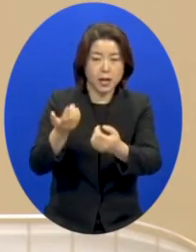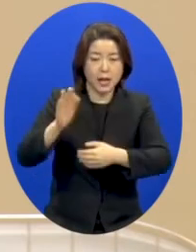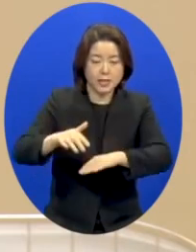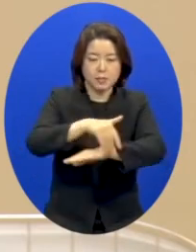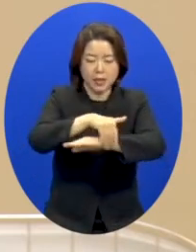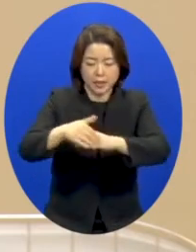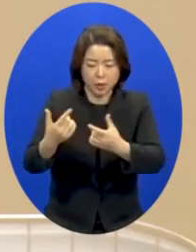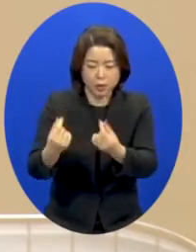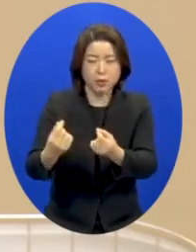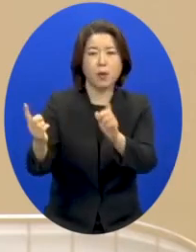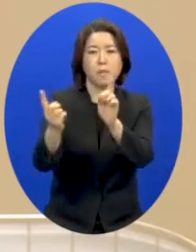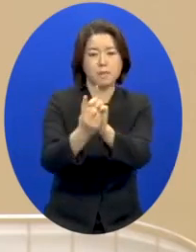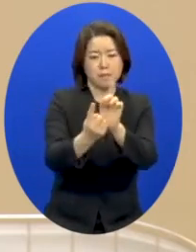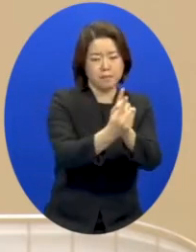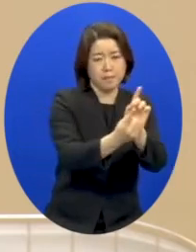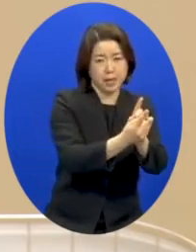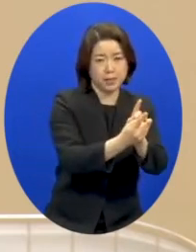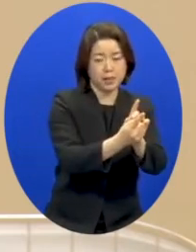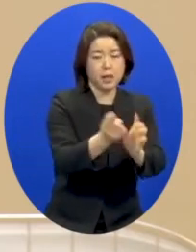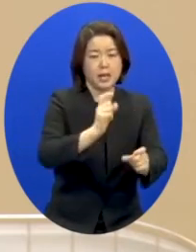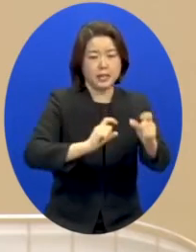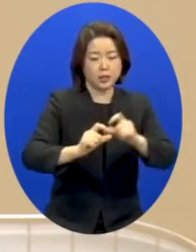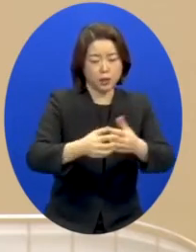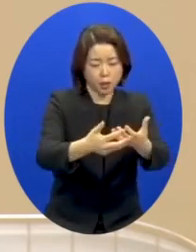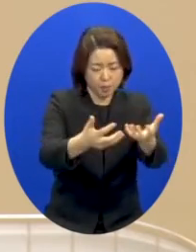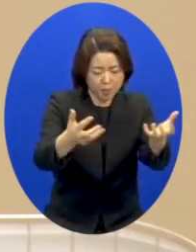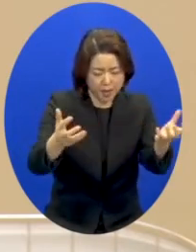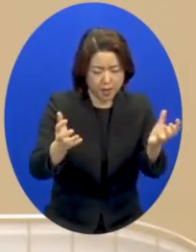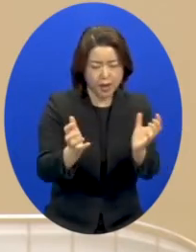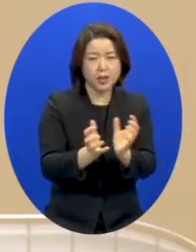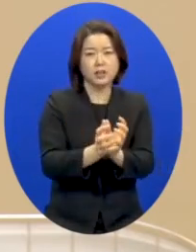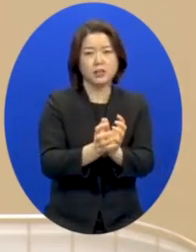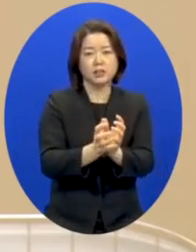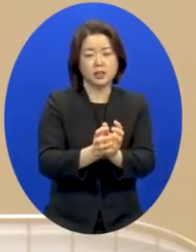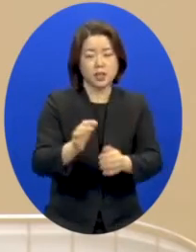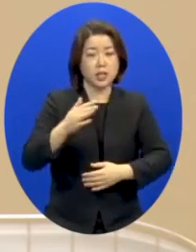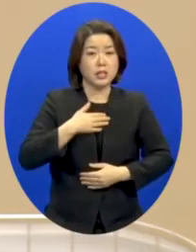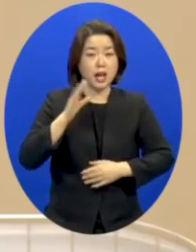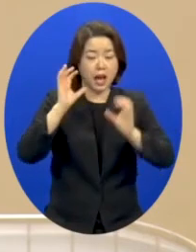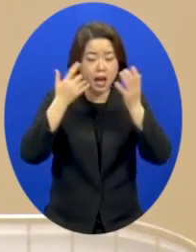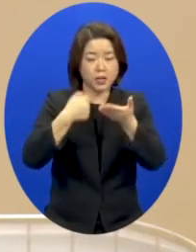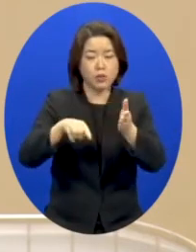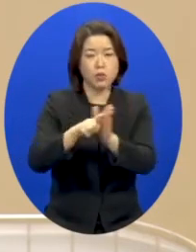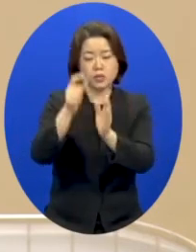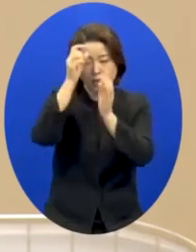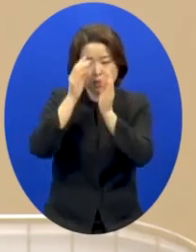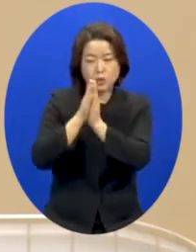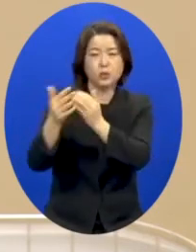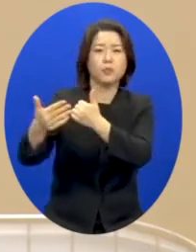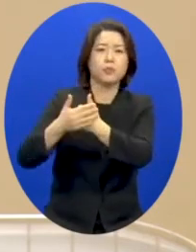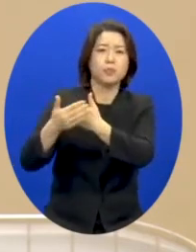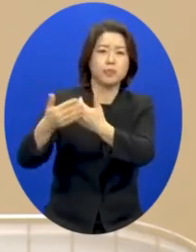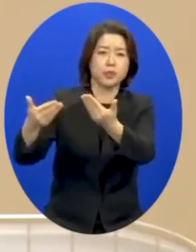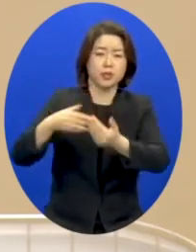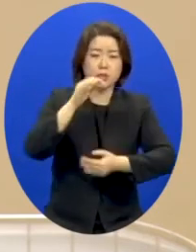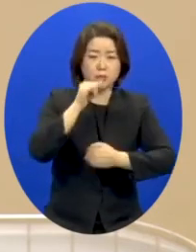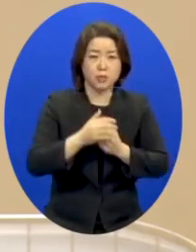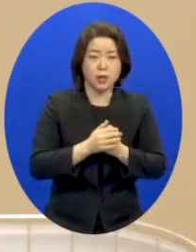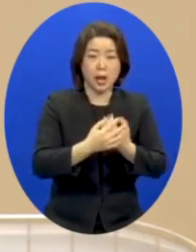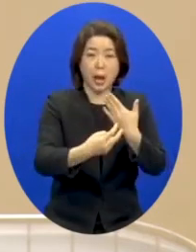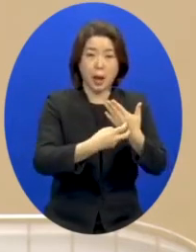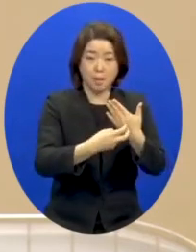하셨고 더 나아가 많은 공동체에서 유준이를 위해 중보하게 해주셨습니다. 병원의 많은 의사,